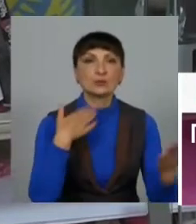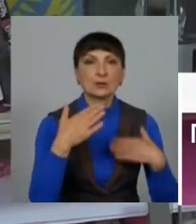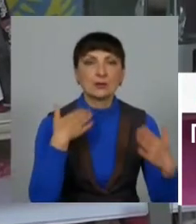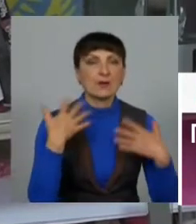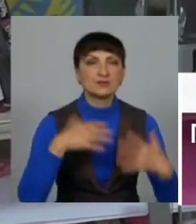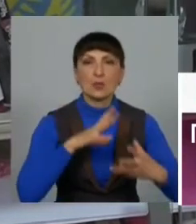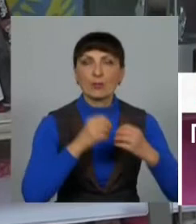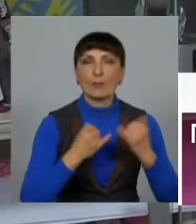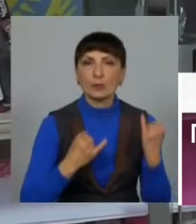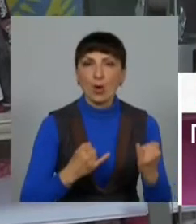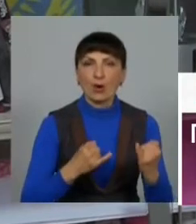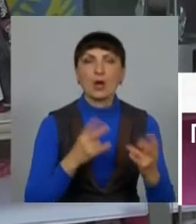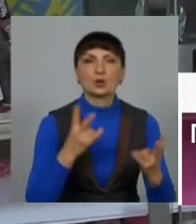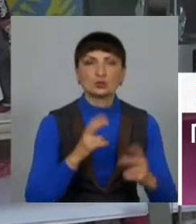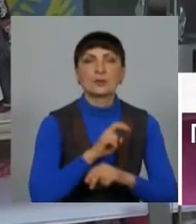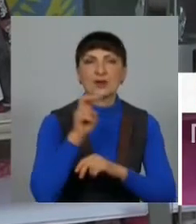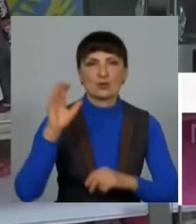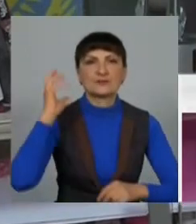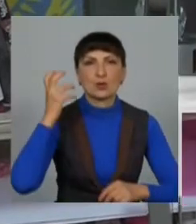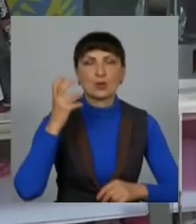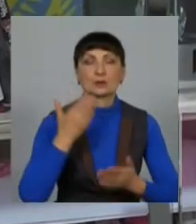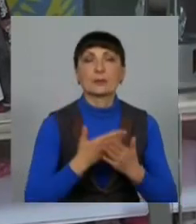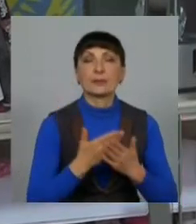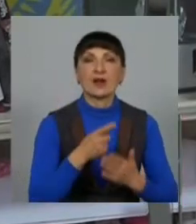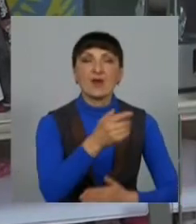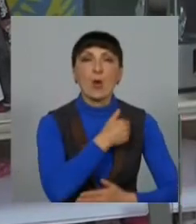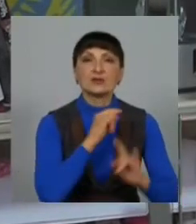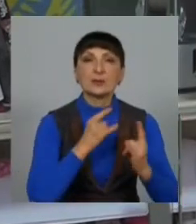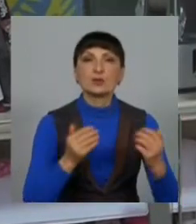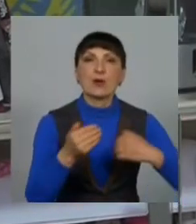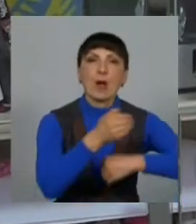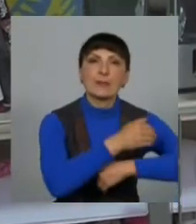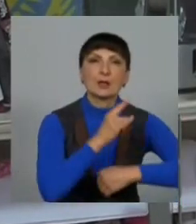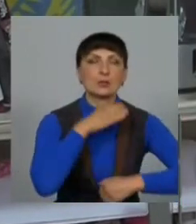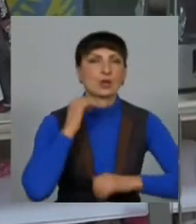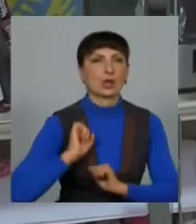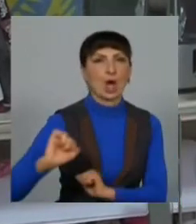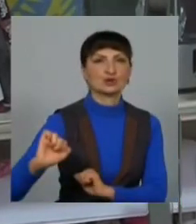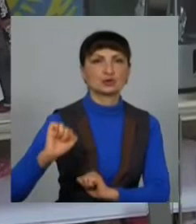ребенком. Что такое контакт? Когда вы хотите обнять ребенка, а он не хочет.